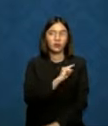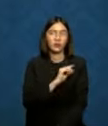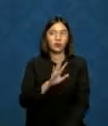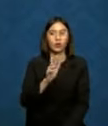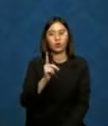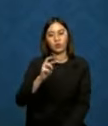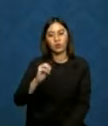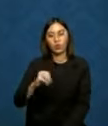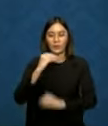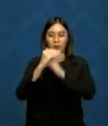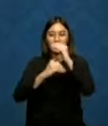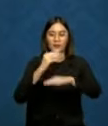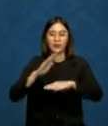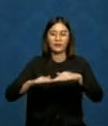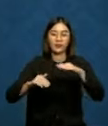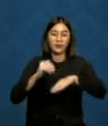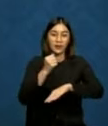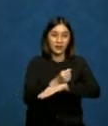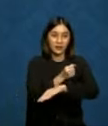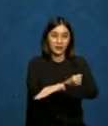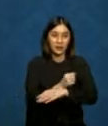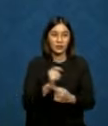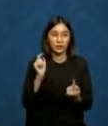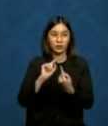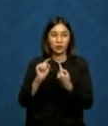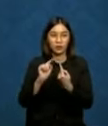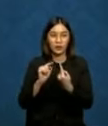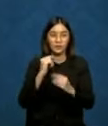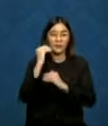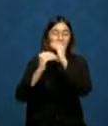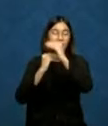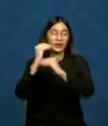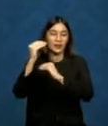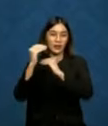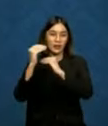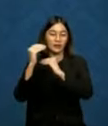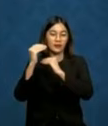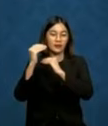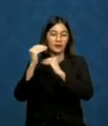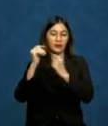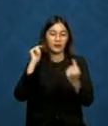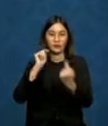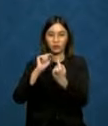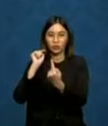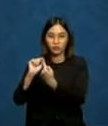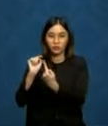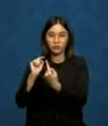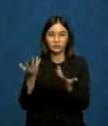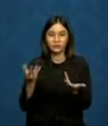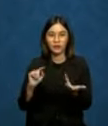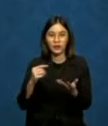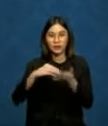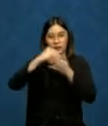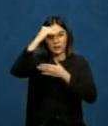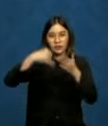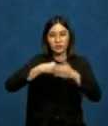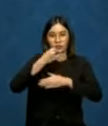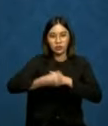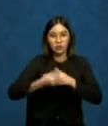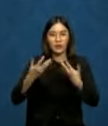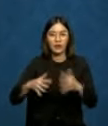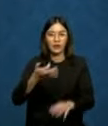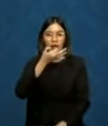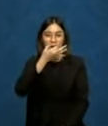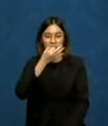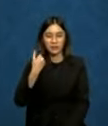พัฒนาสีงานนะครับซึ่งการที่จะตอบยอดเ่อเ่อตอบสนองความต้องการว่าจบแล้วมีงานทำตรงนั้น